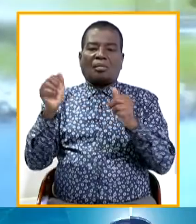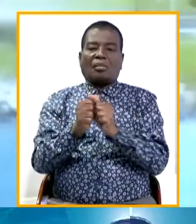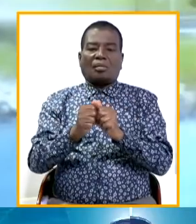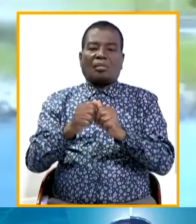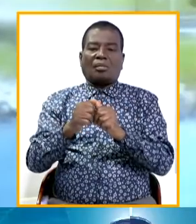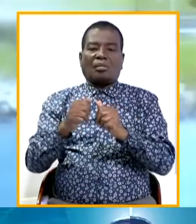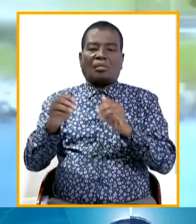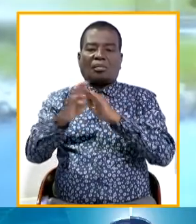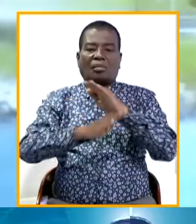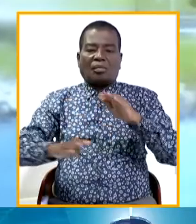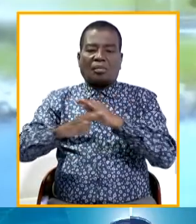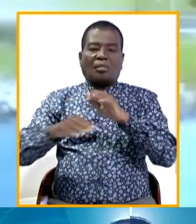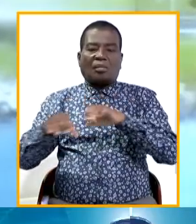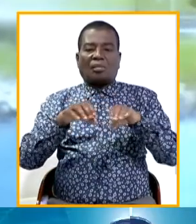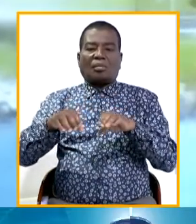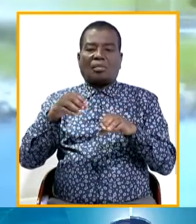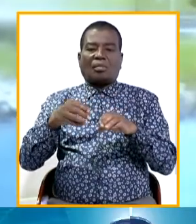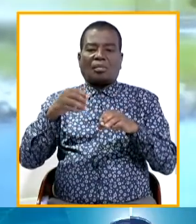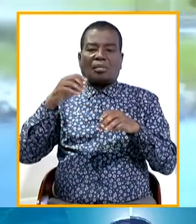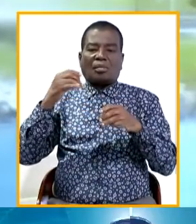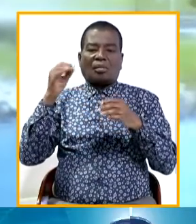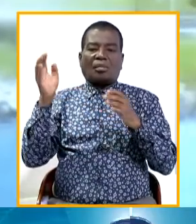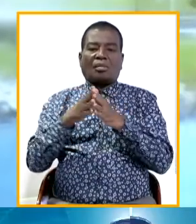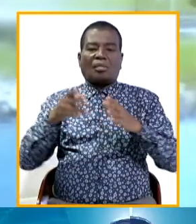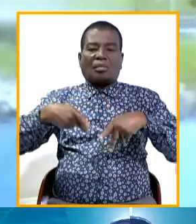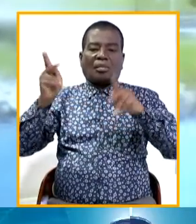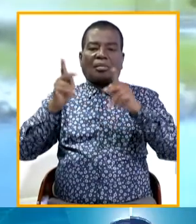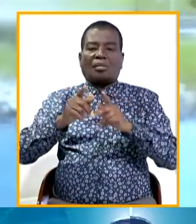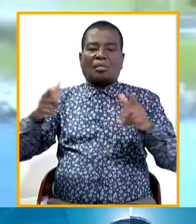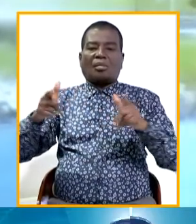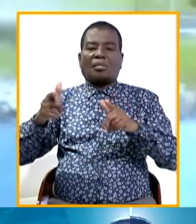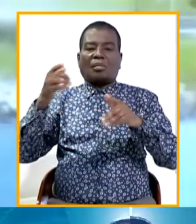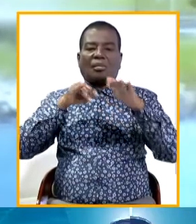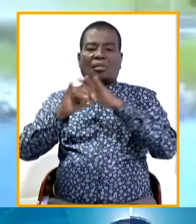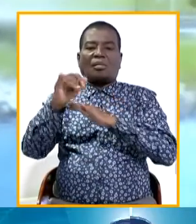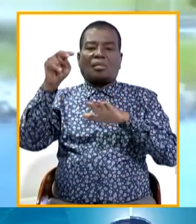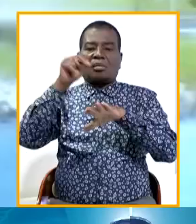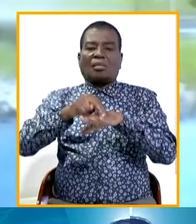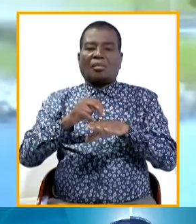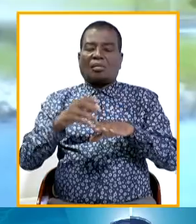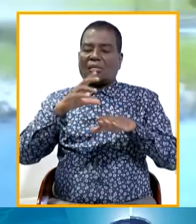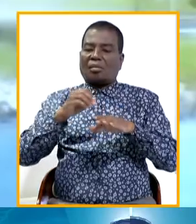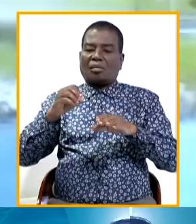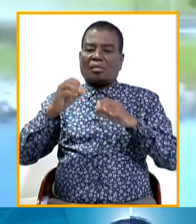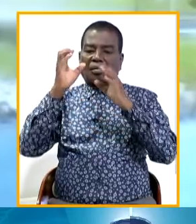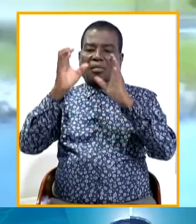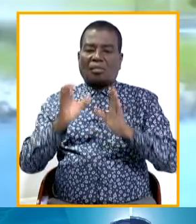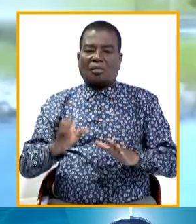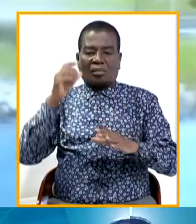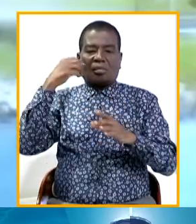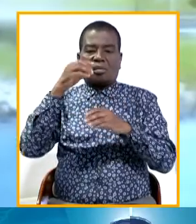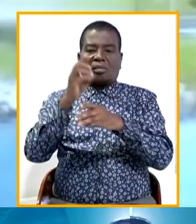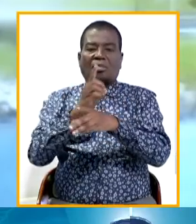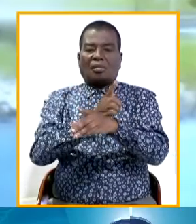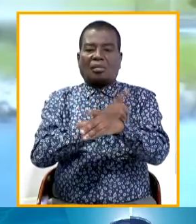Friedrich Naumann, s'est tenue récemment. Un forum pour permettre une plus grande implication des citoyens dans le processus de développement